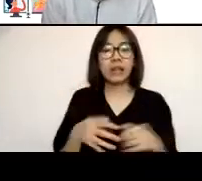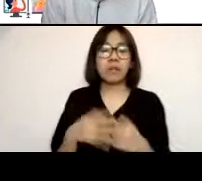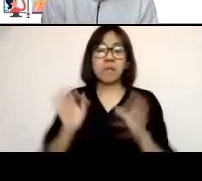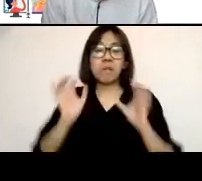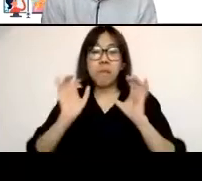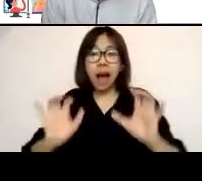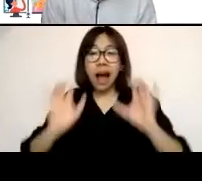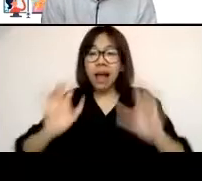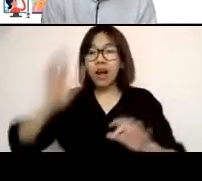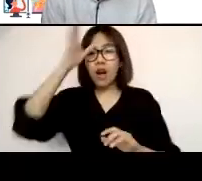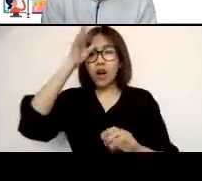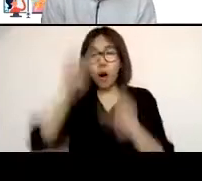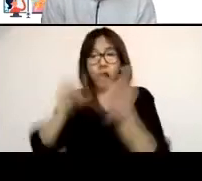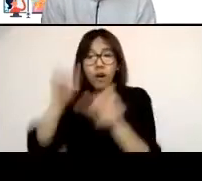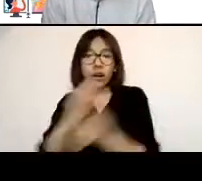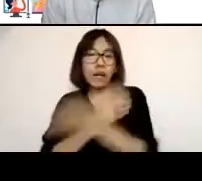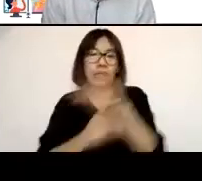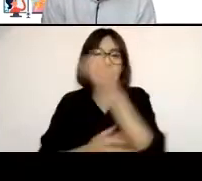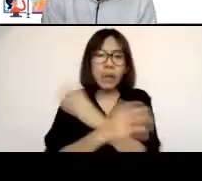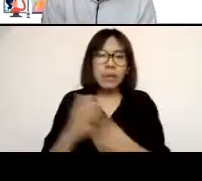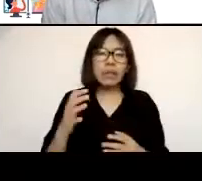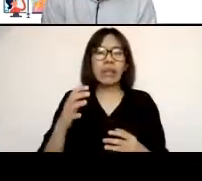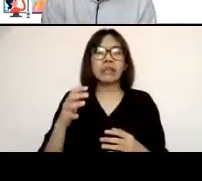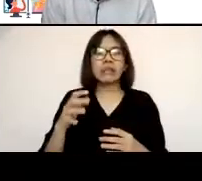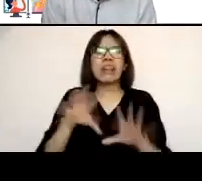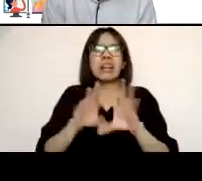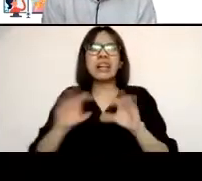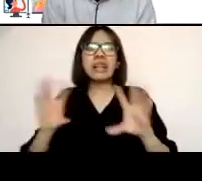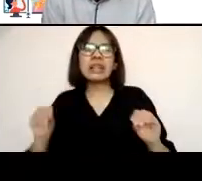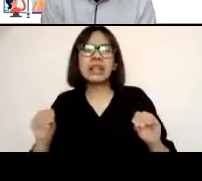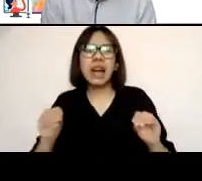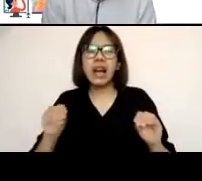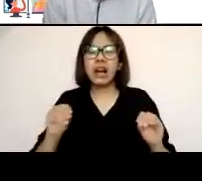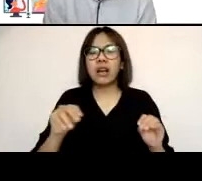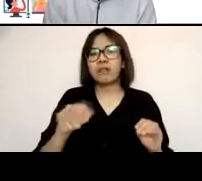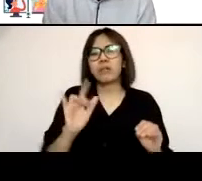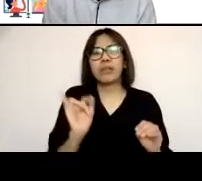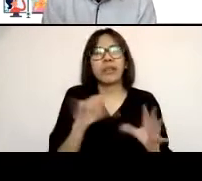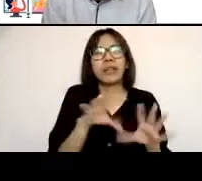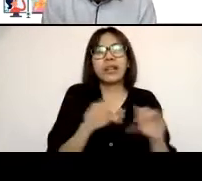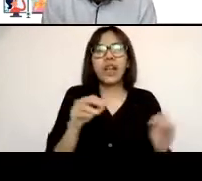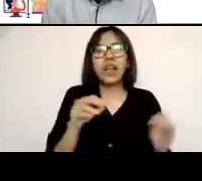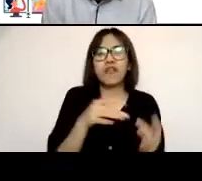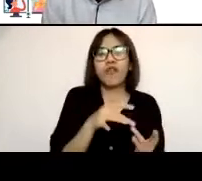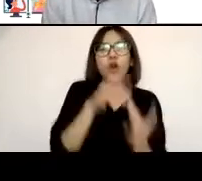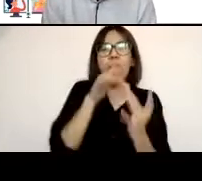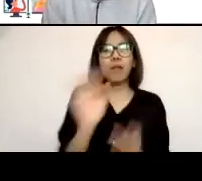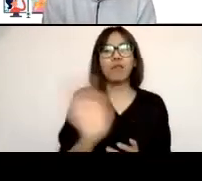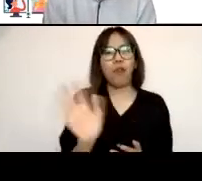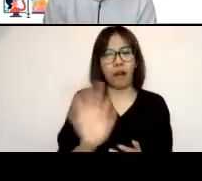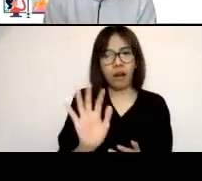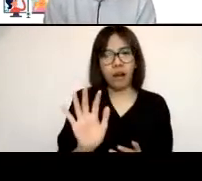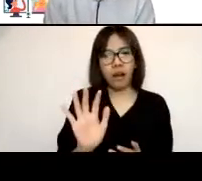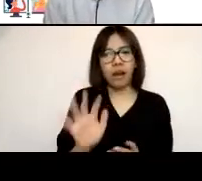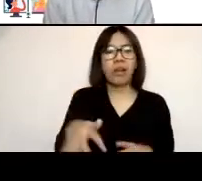informal, sementara tingkat penyerapan kerja bagi laki-laki dengan disabilitas jauh lebih tinggi, yaitu 74%,